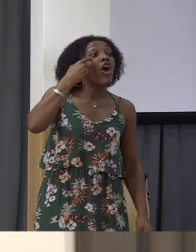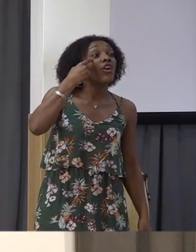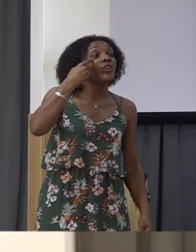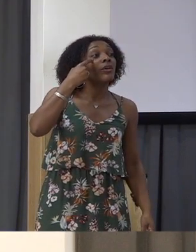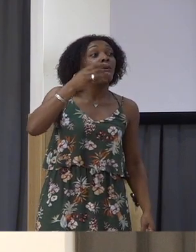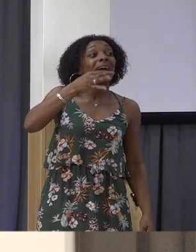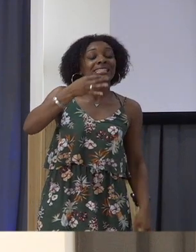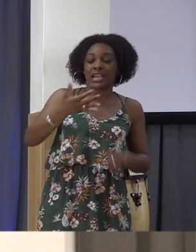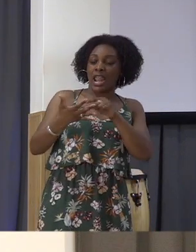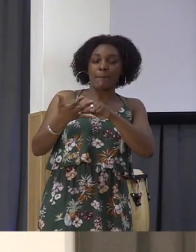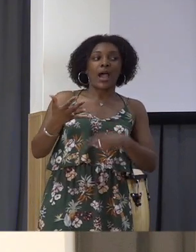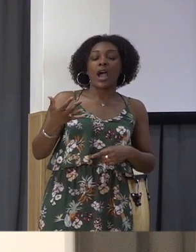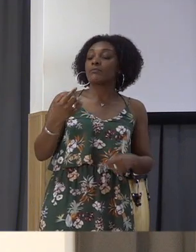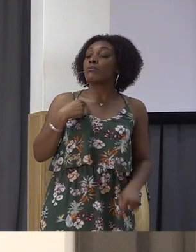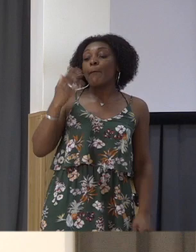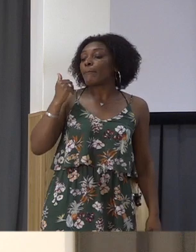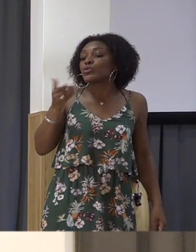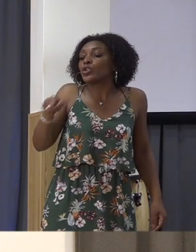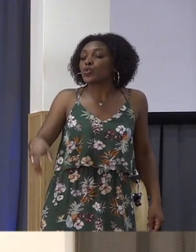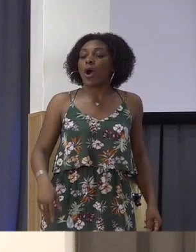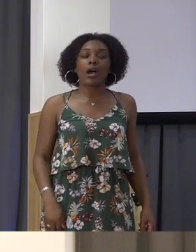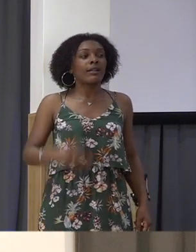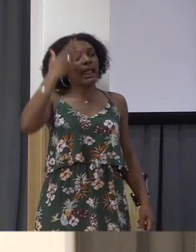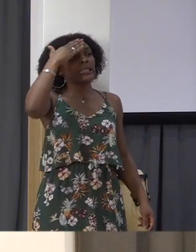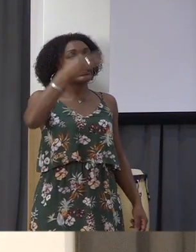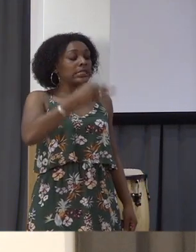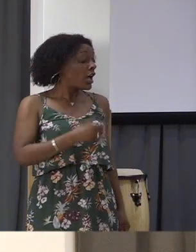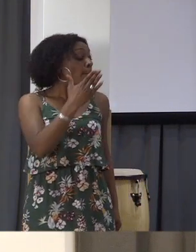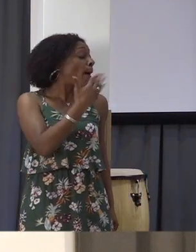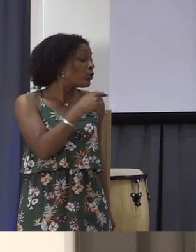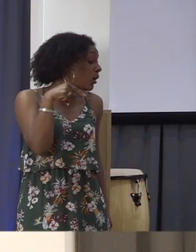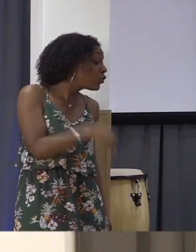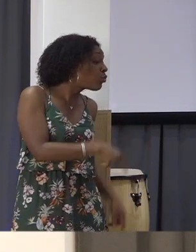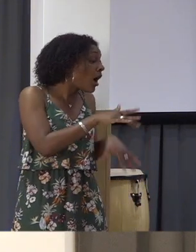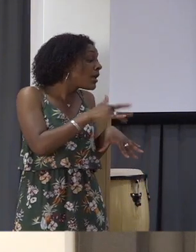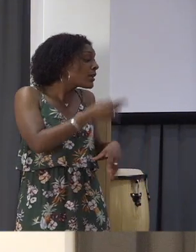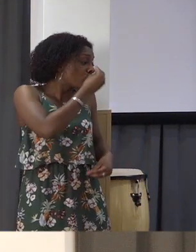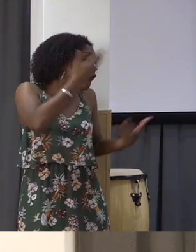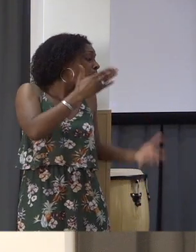toi », ni la tête dire aux pieds, « Je n'ai pas besoin de vous ».